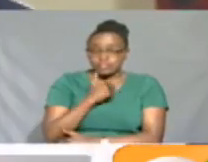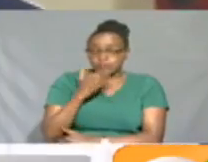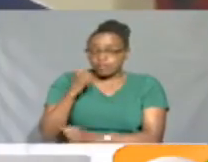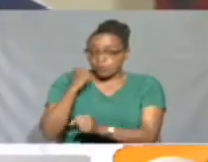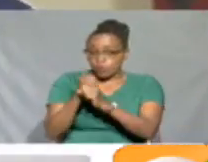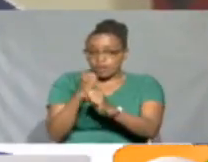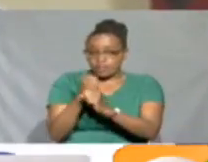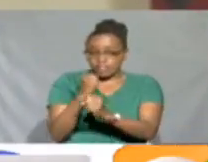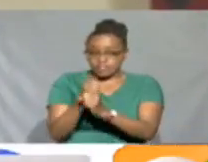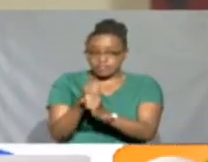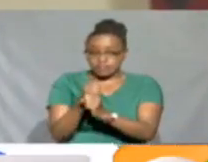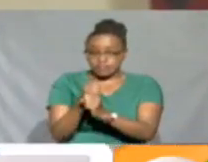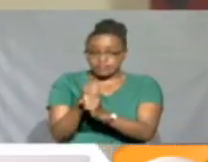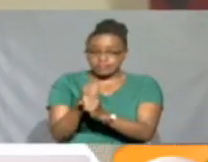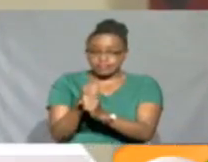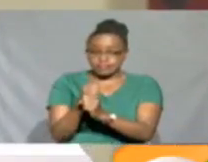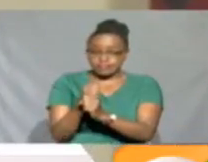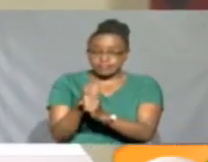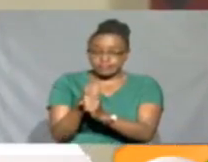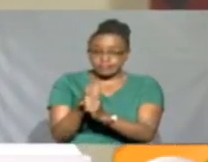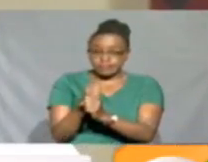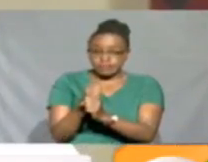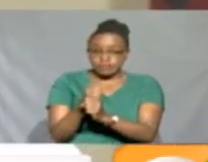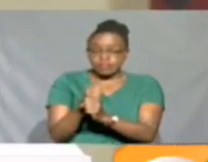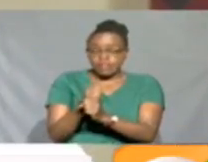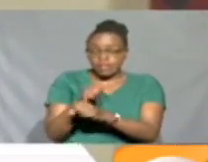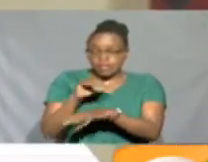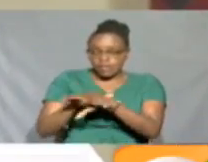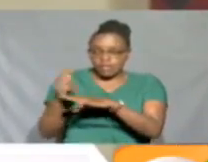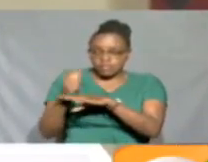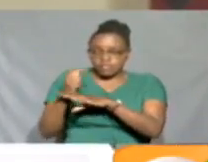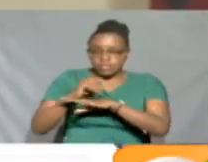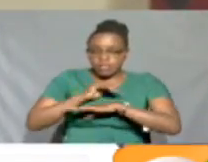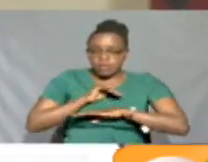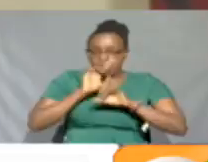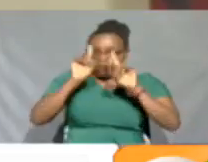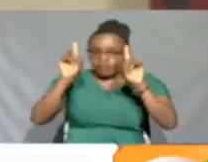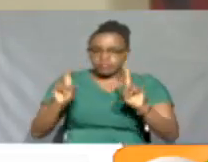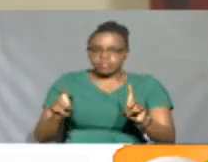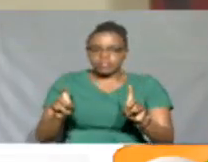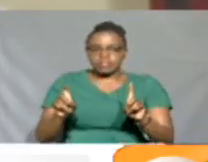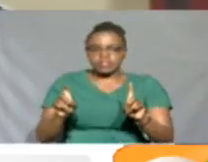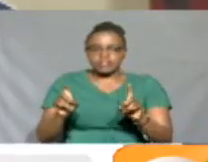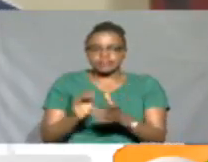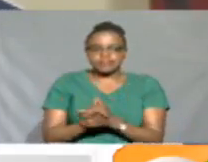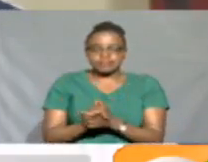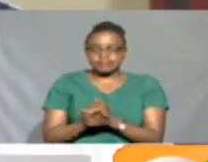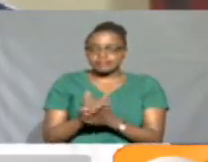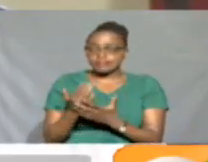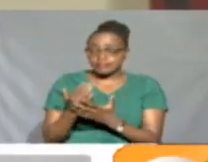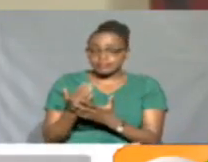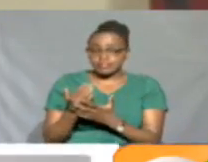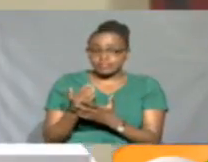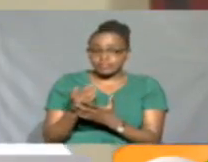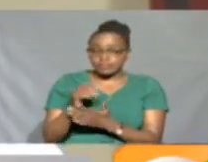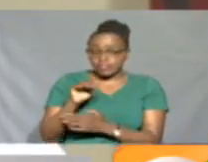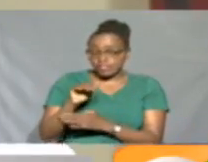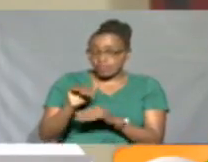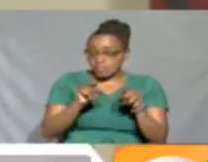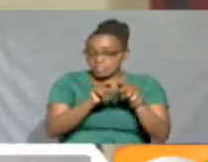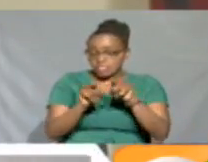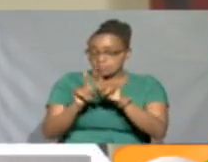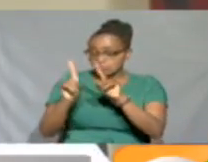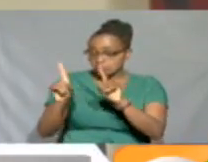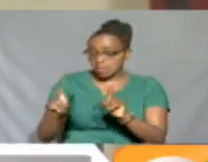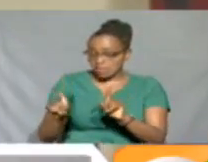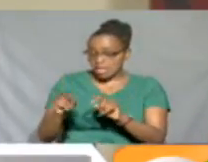Wafanyikazi wamepata mafundisho ya kutosha, namba zao zinatoshana